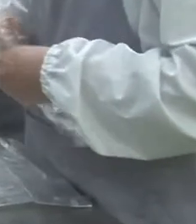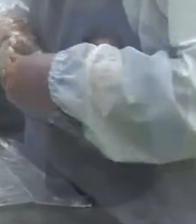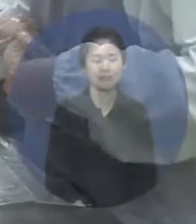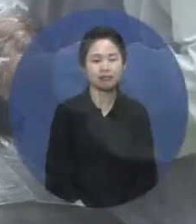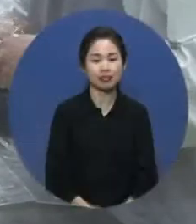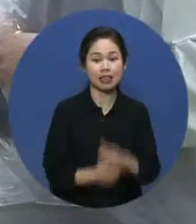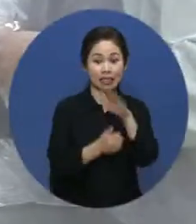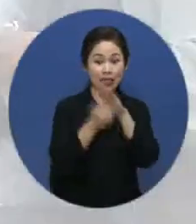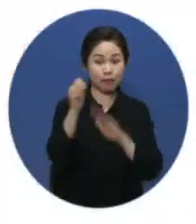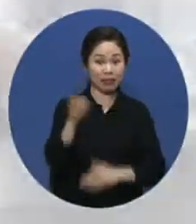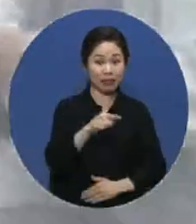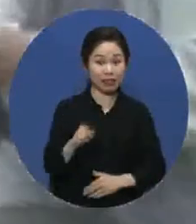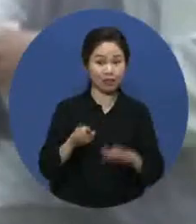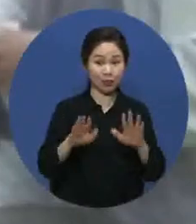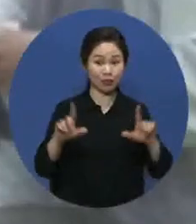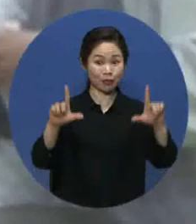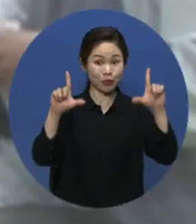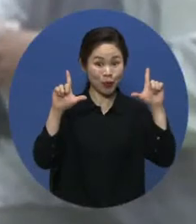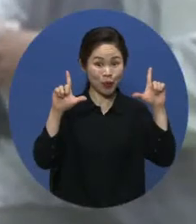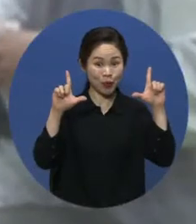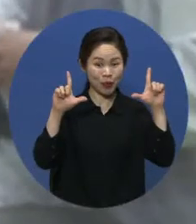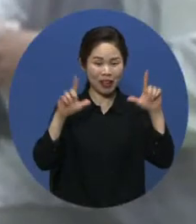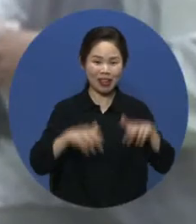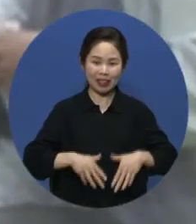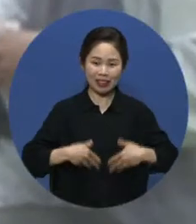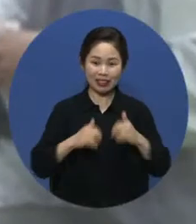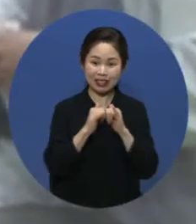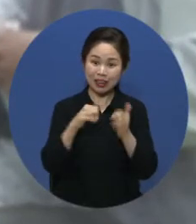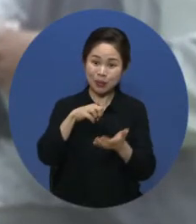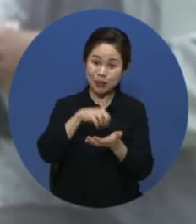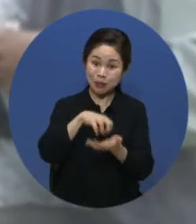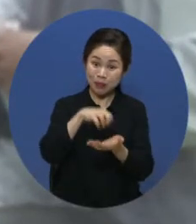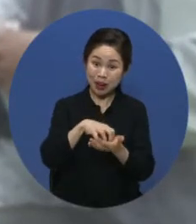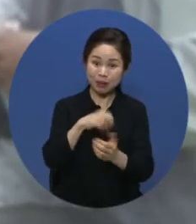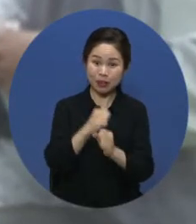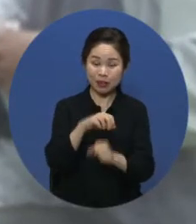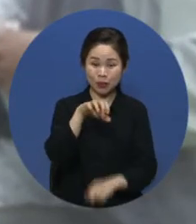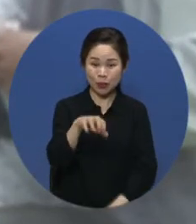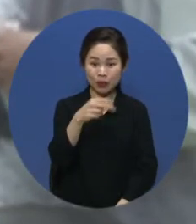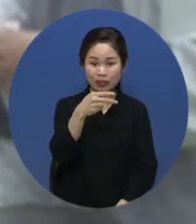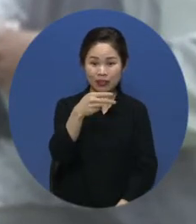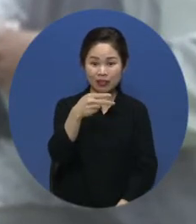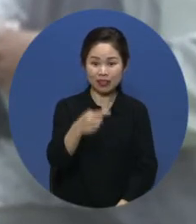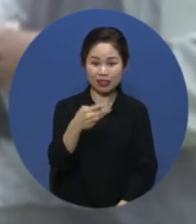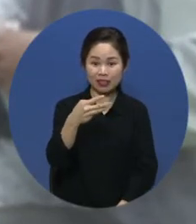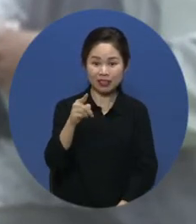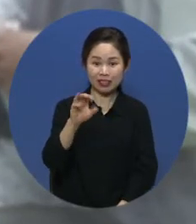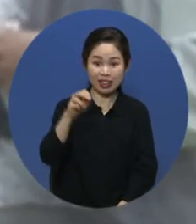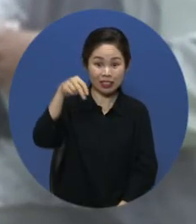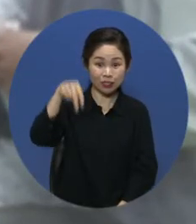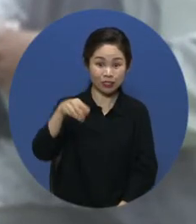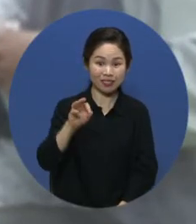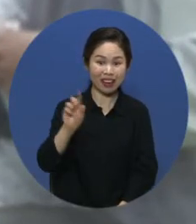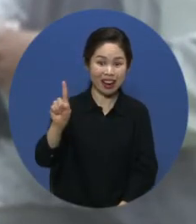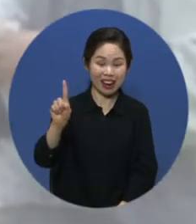희망인 오늘의 주인공, 따뜻한 사람들의 베이커리 뜨랑슈아입니다.